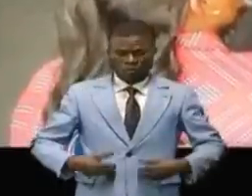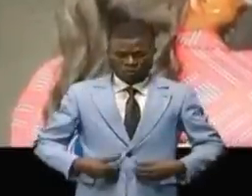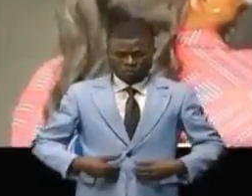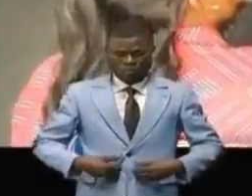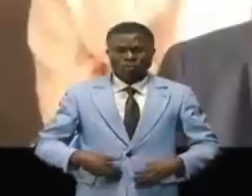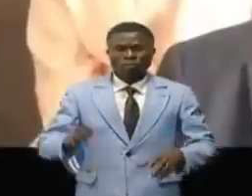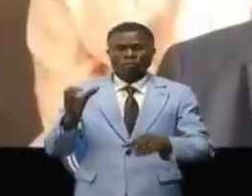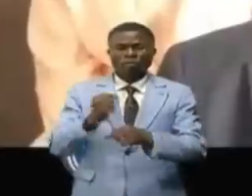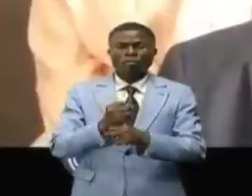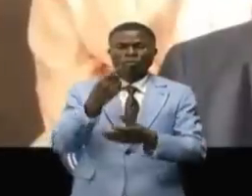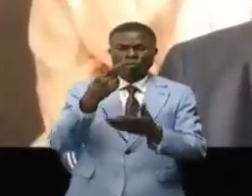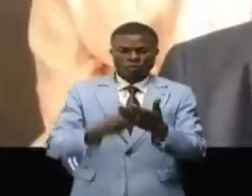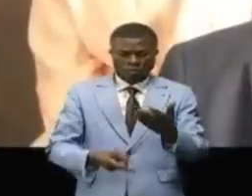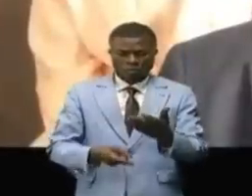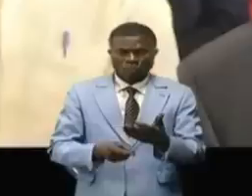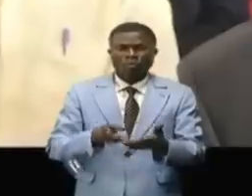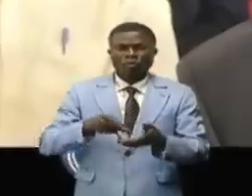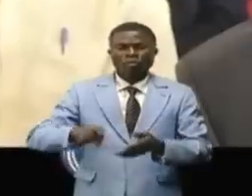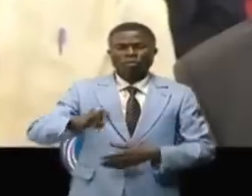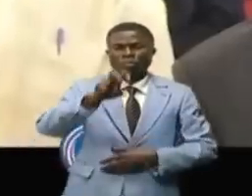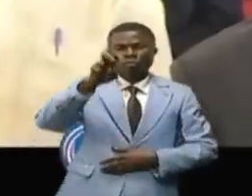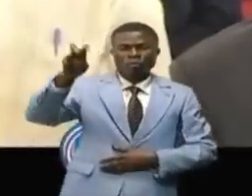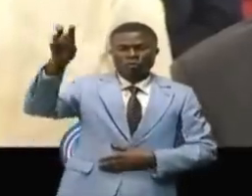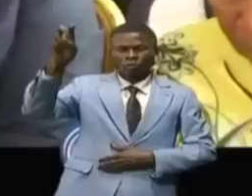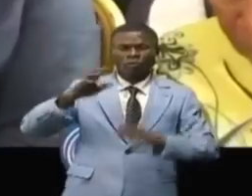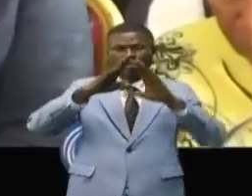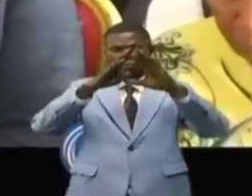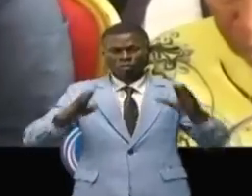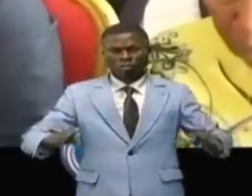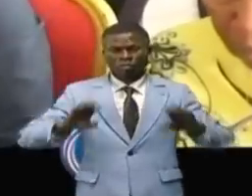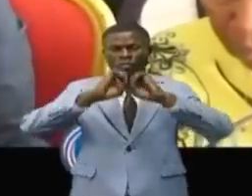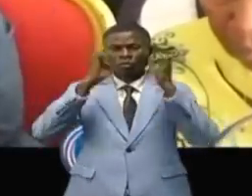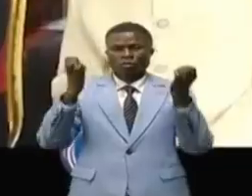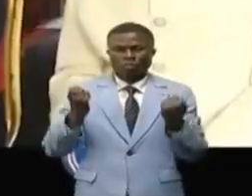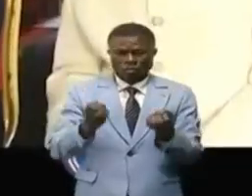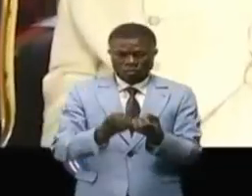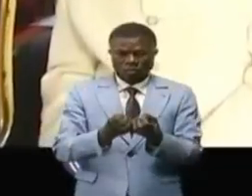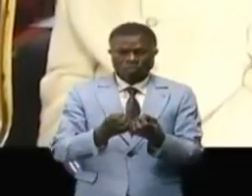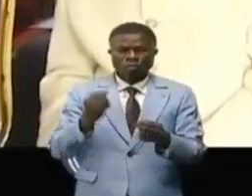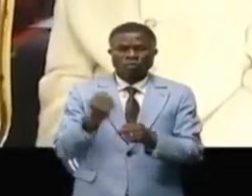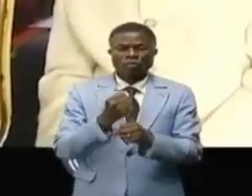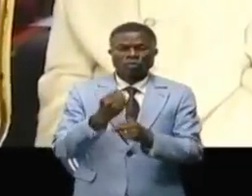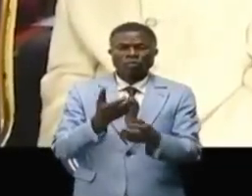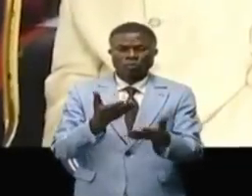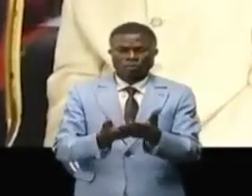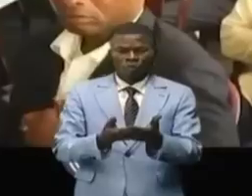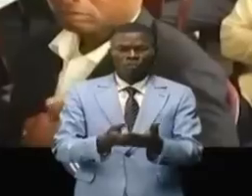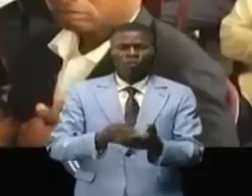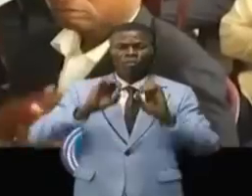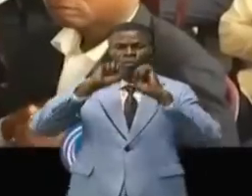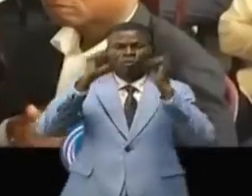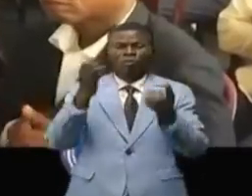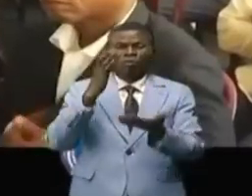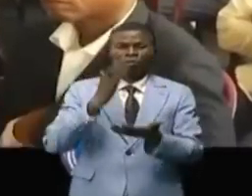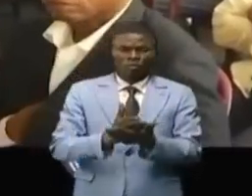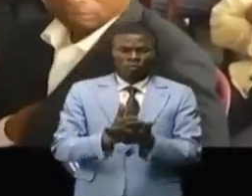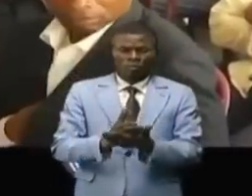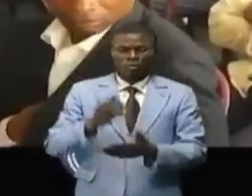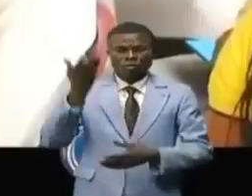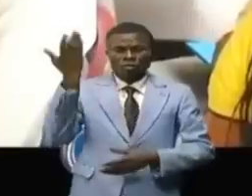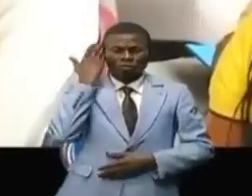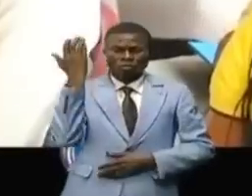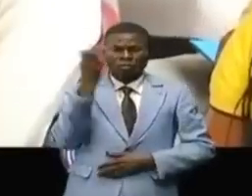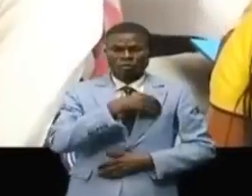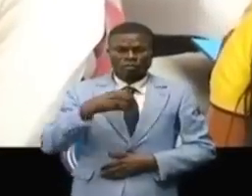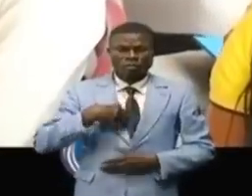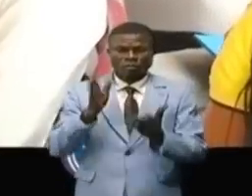se ressources de contribution sur les billets de voyage les ménage les entreprises étaient situées par éthique les privés et les parents d'élèves du niveau